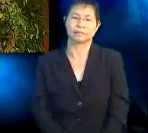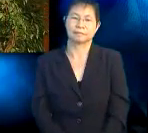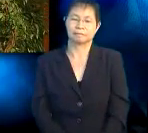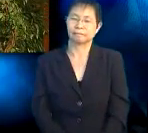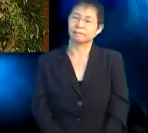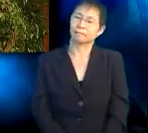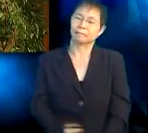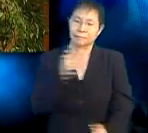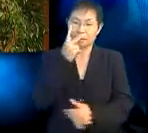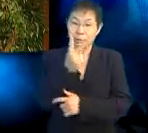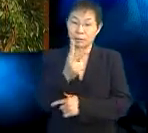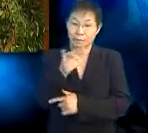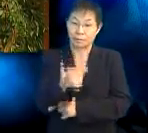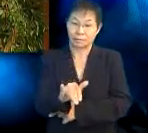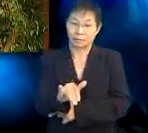Nampaknya